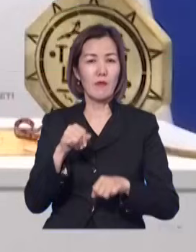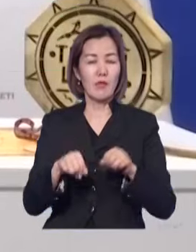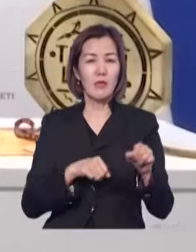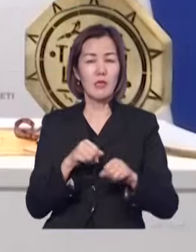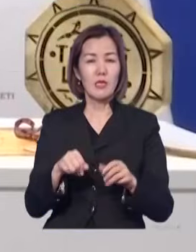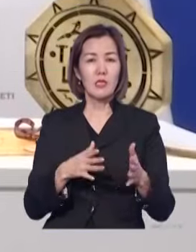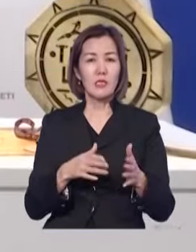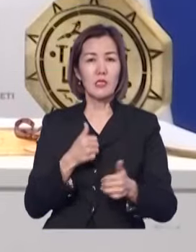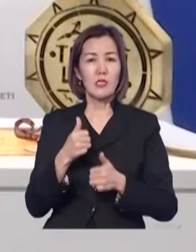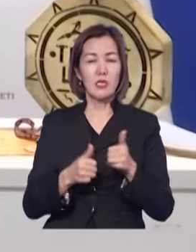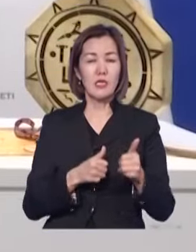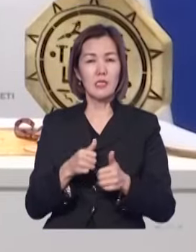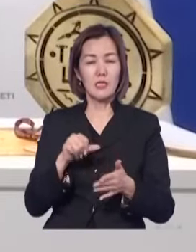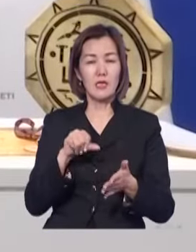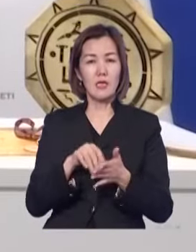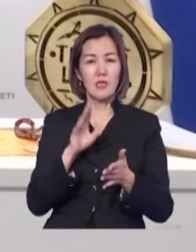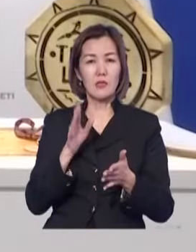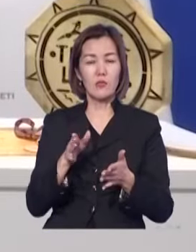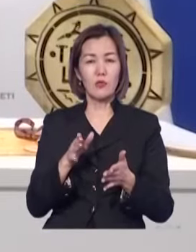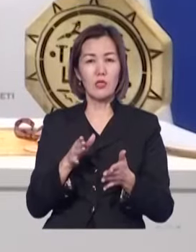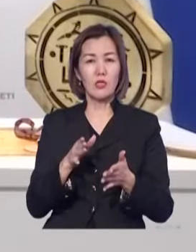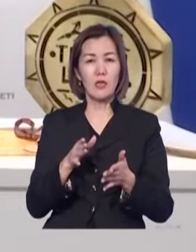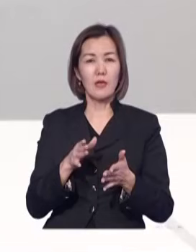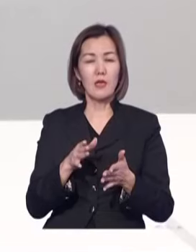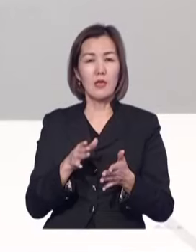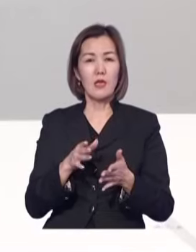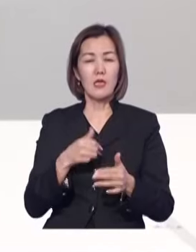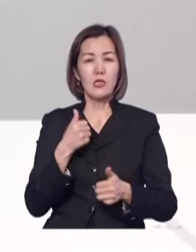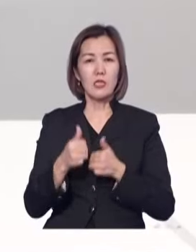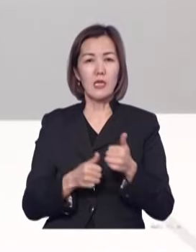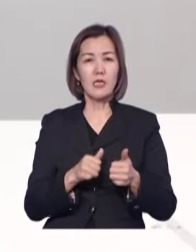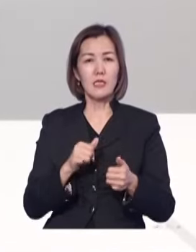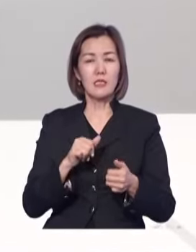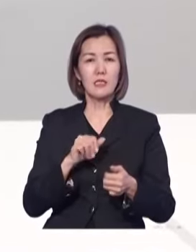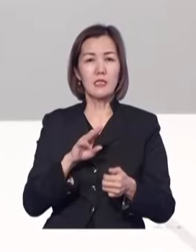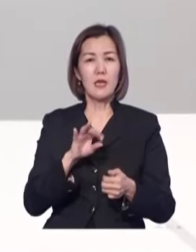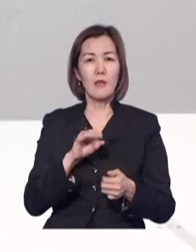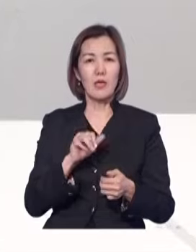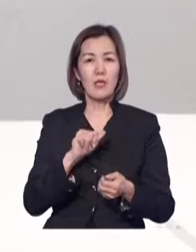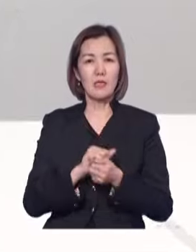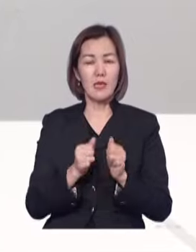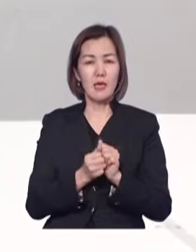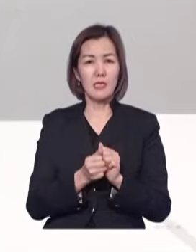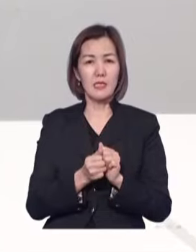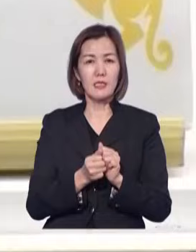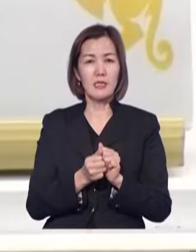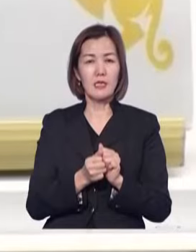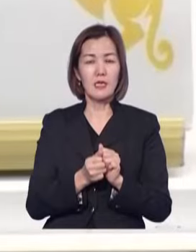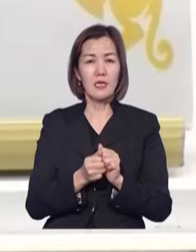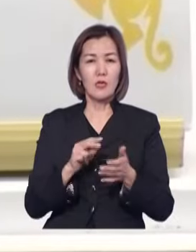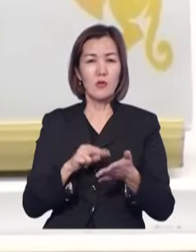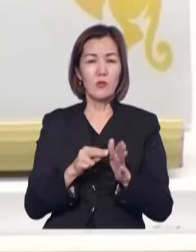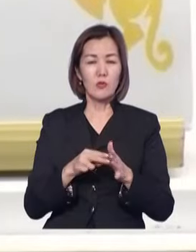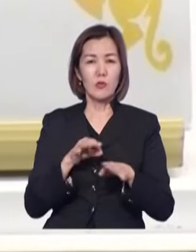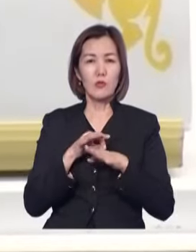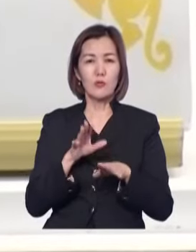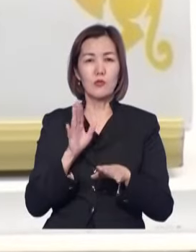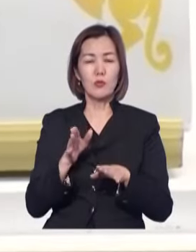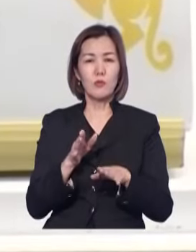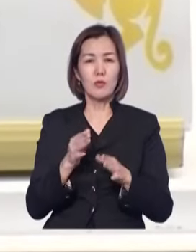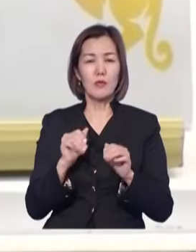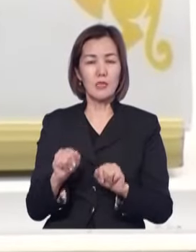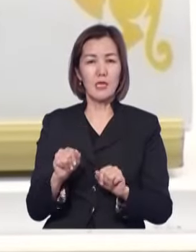мен велосипедшілерге арналған жарыс та қарастырылған. Аталмыш марафон Тамғал Тас шатқалдарына өткізу жоспарланып отыр. Биыл